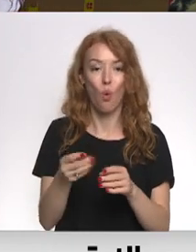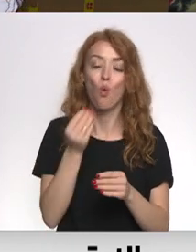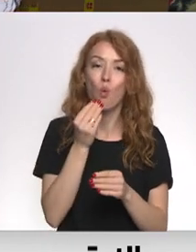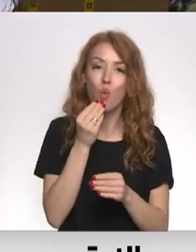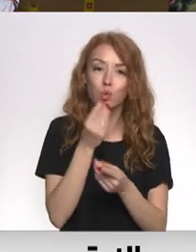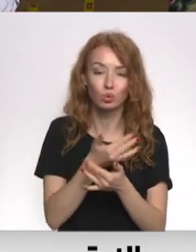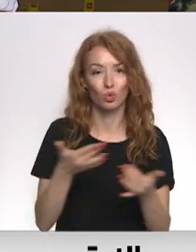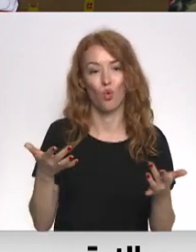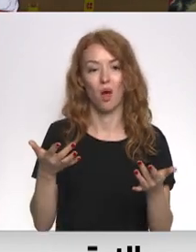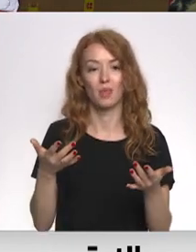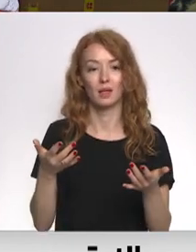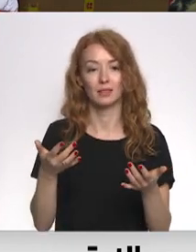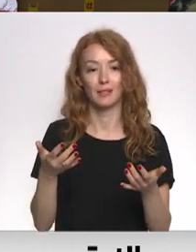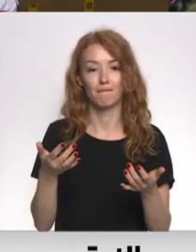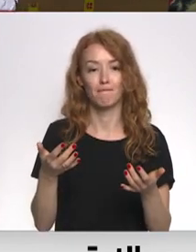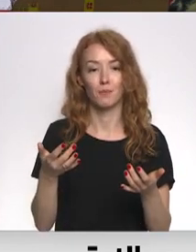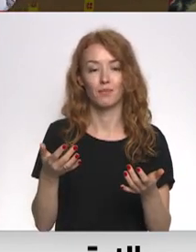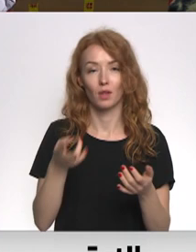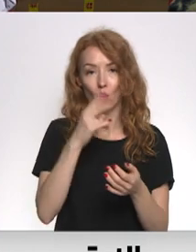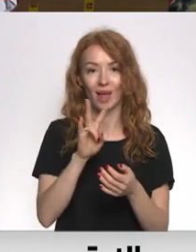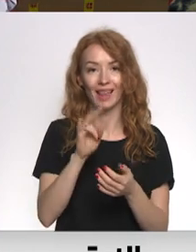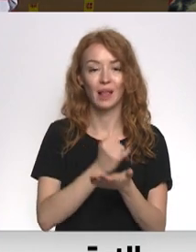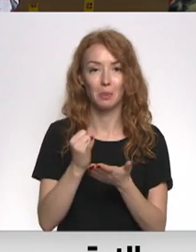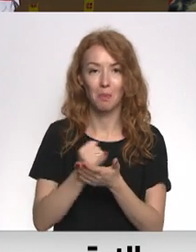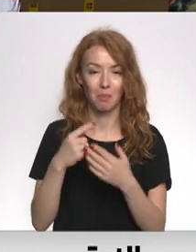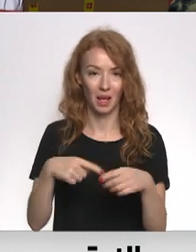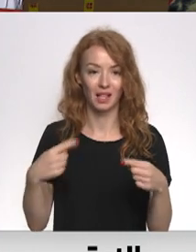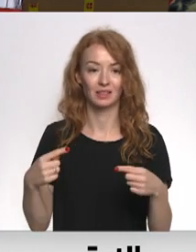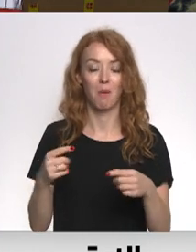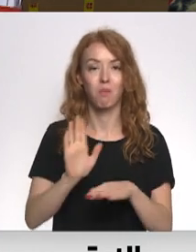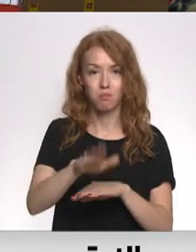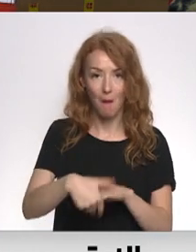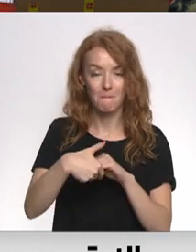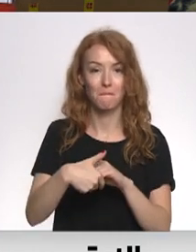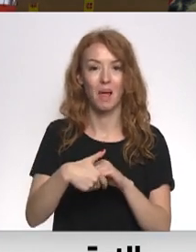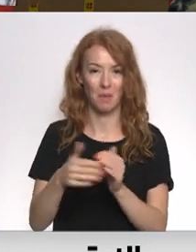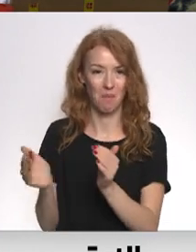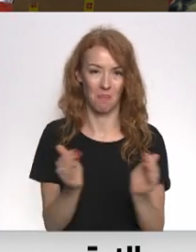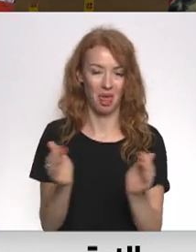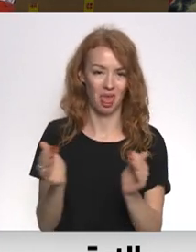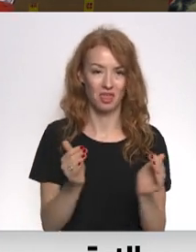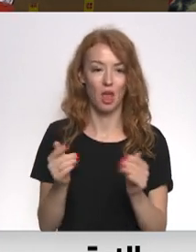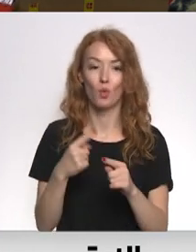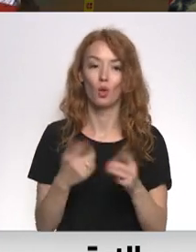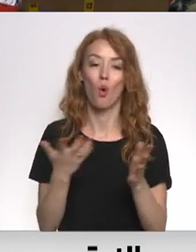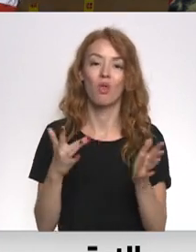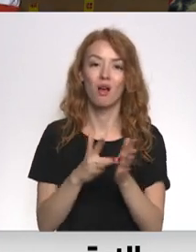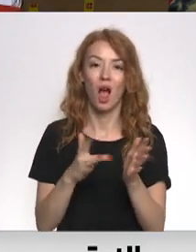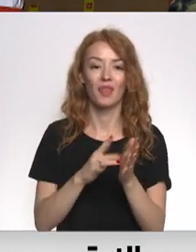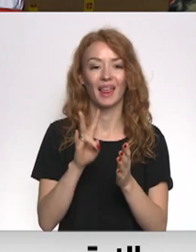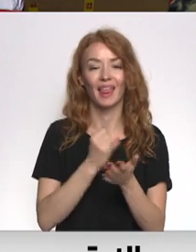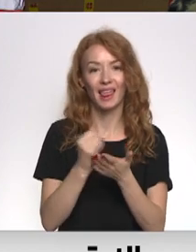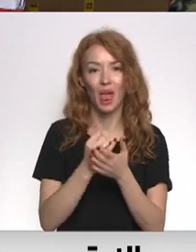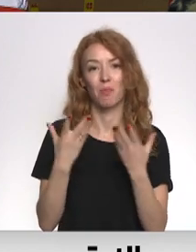uzkodiņas, tas ir... No higienas precam tas varētu būt pamperi bērniem un kaut kāda